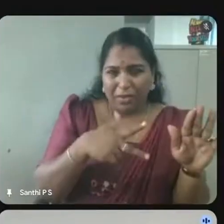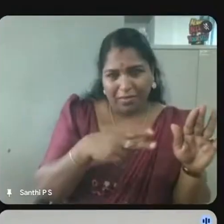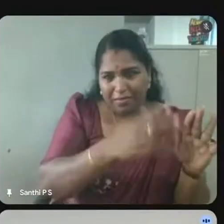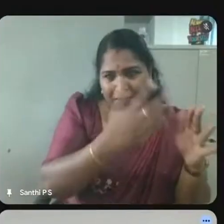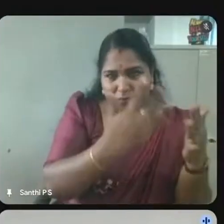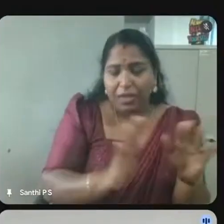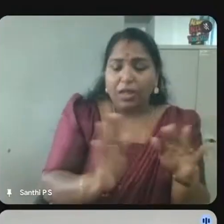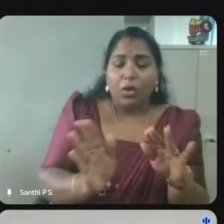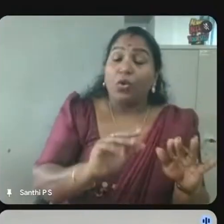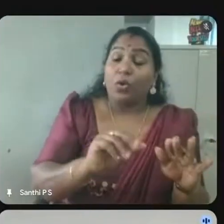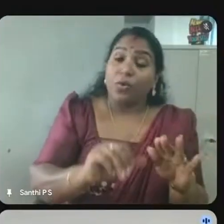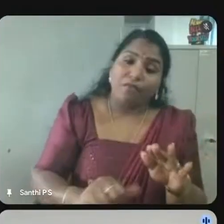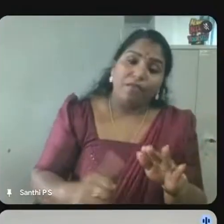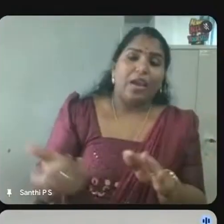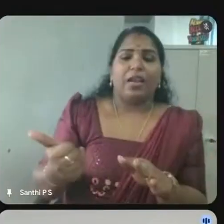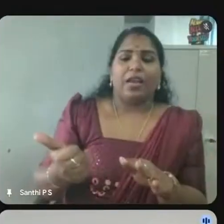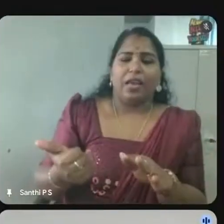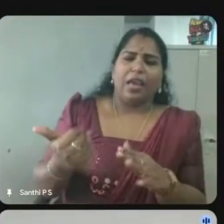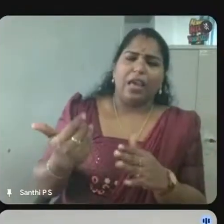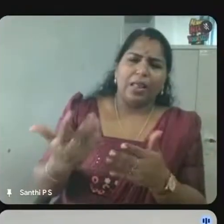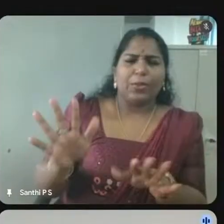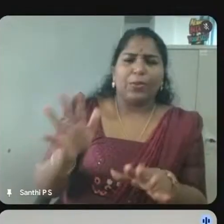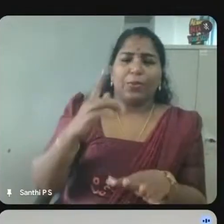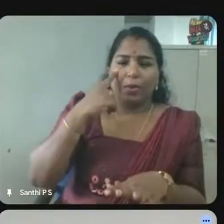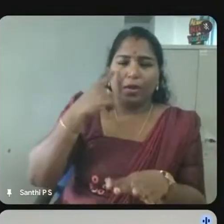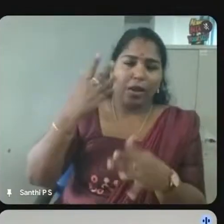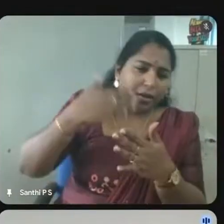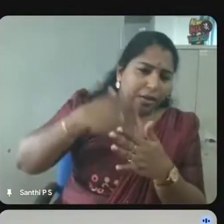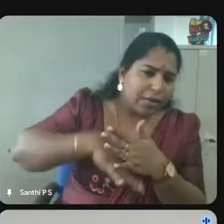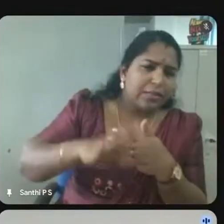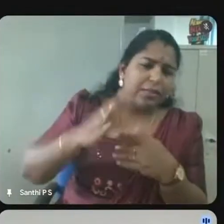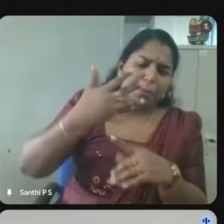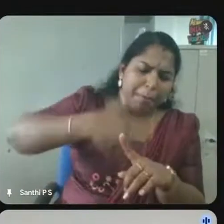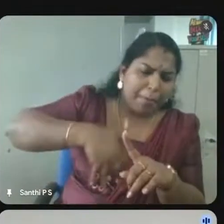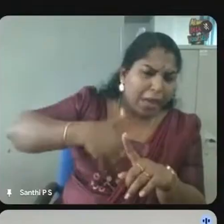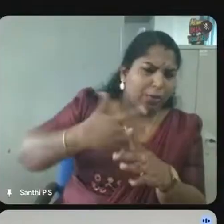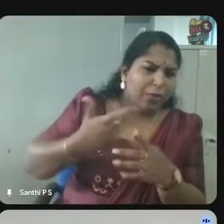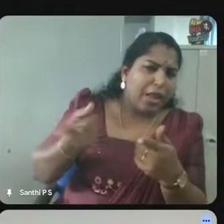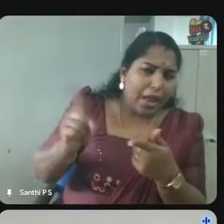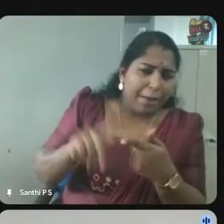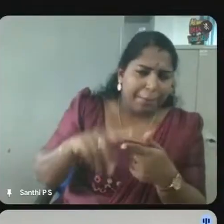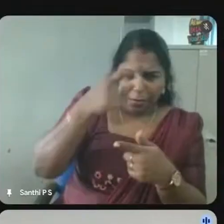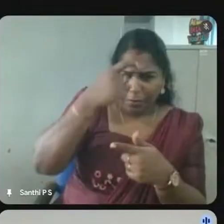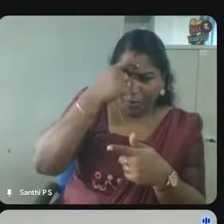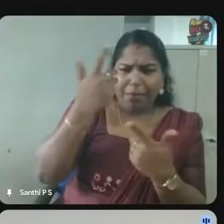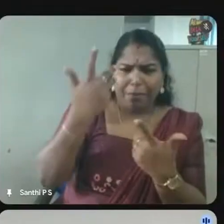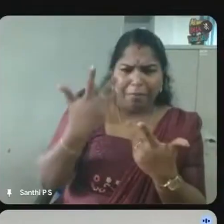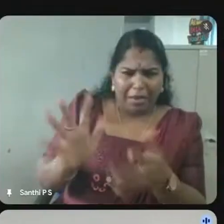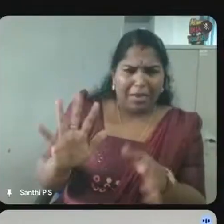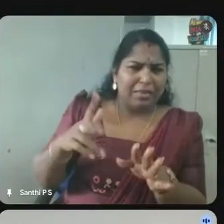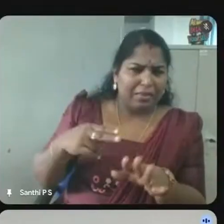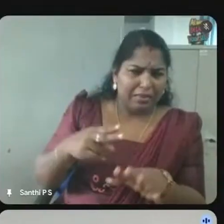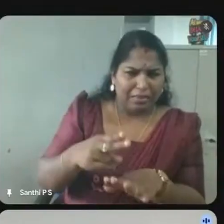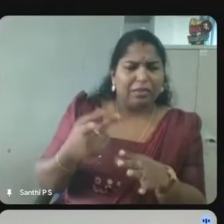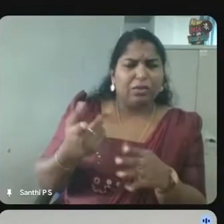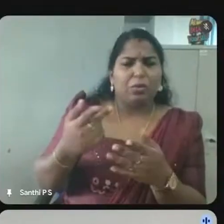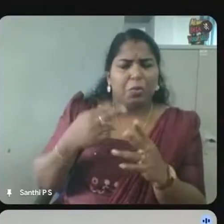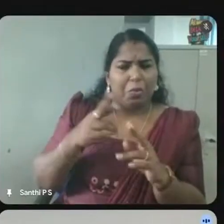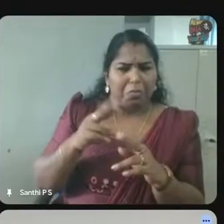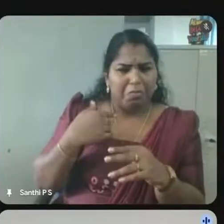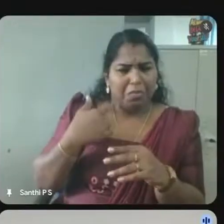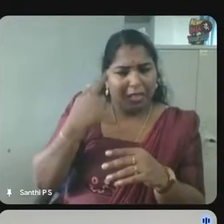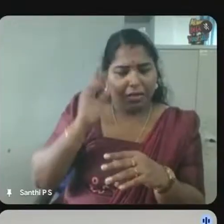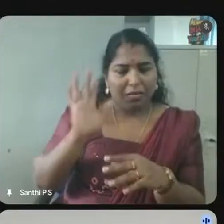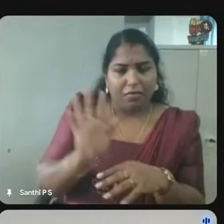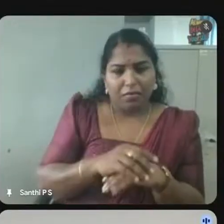സർജറി ചെയ്യുന്നത്. സോ ലെൻസുമായി ബന്ധമില്ലാതെ കണ്ണിന്റെ പുറകിൽ ബന്ധം വരുന്ന റെറ്റിനയിൽ നമുക്ക് എന്തെങ്കിലും സർജറി ആയിരിക്കാം ചിലപ്പോൾ